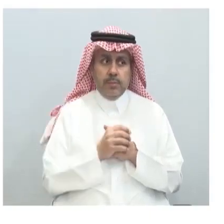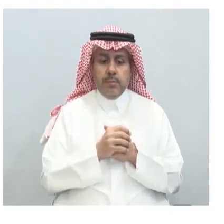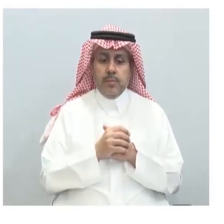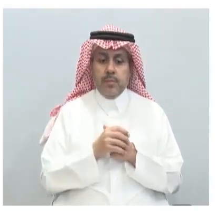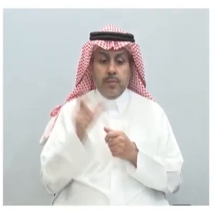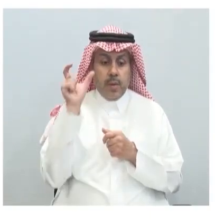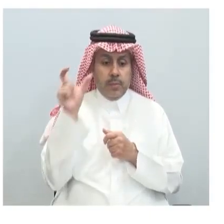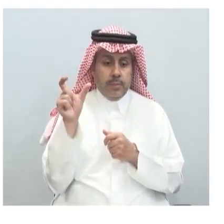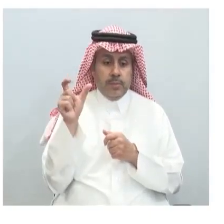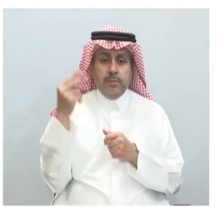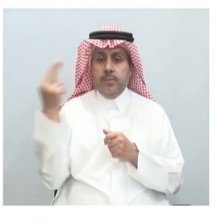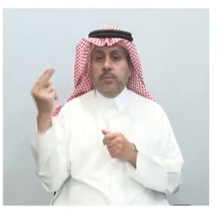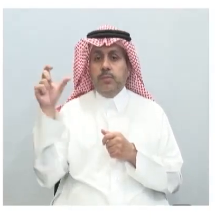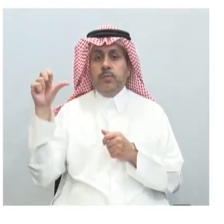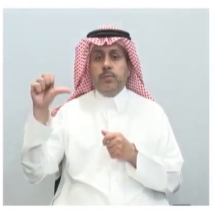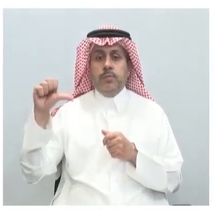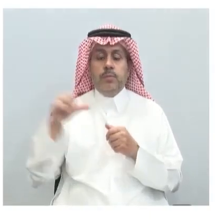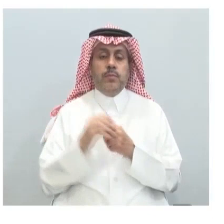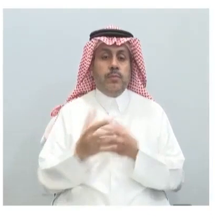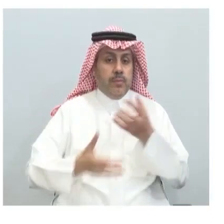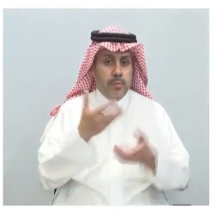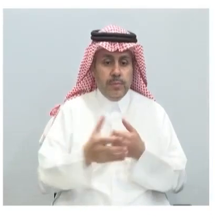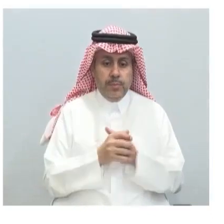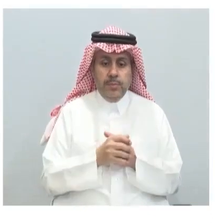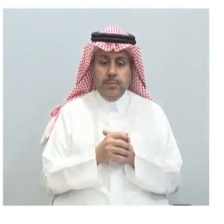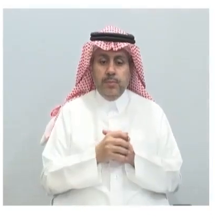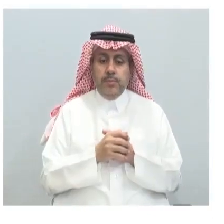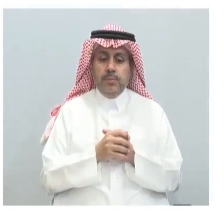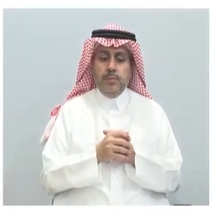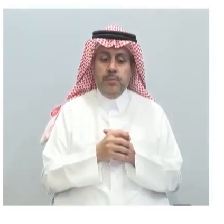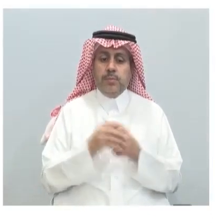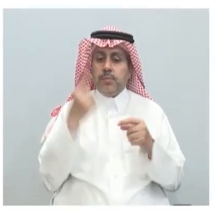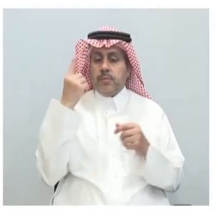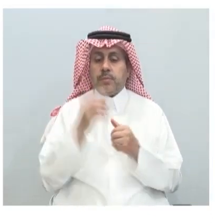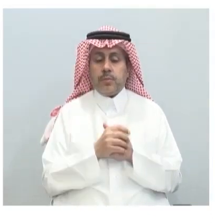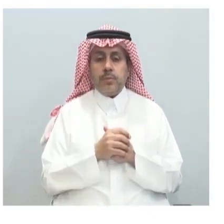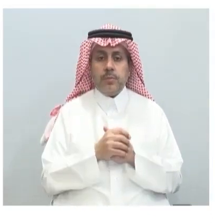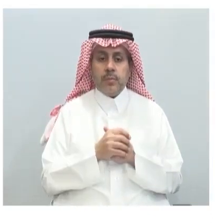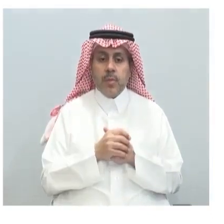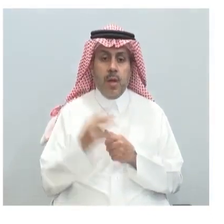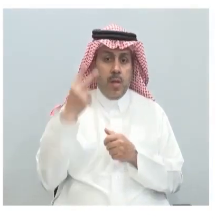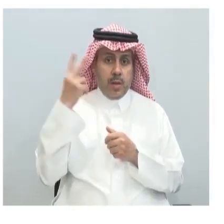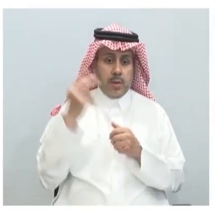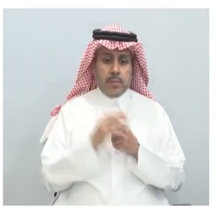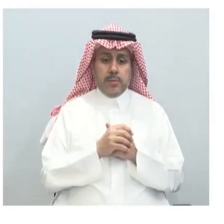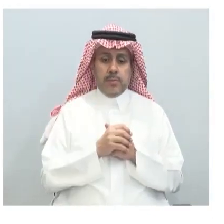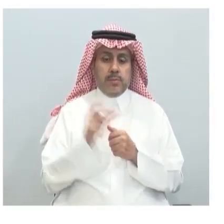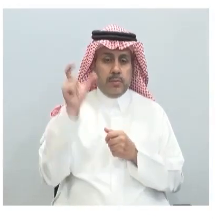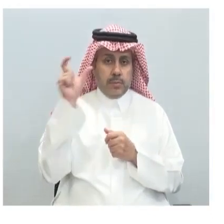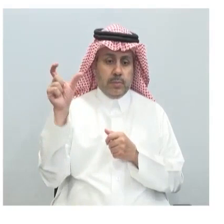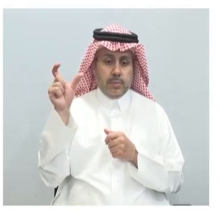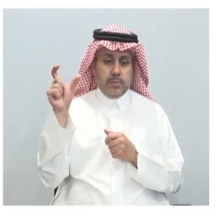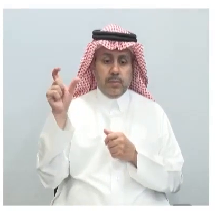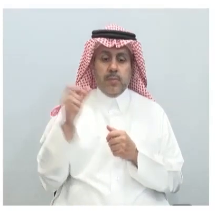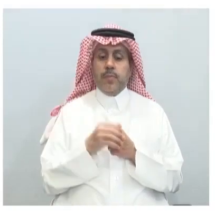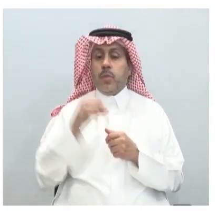ال n 2o وهي الماده المتفاعله الاولى الماده المتفاعله الثانيه ال